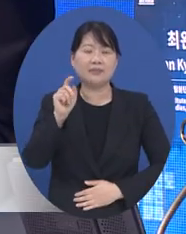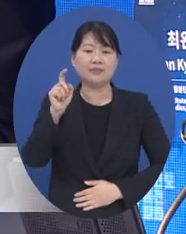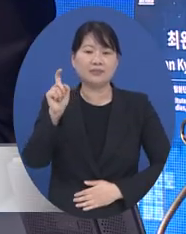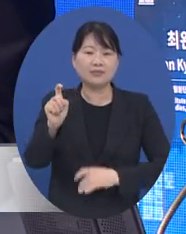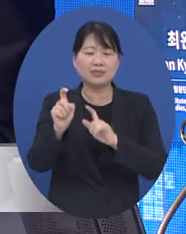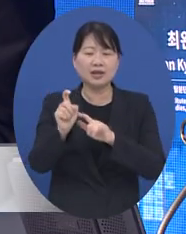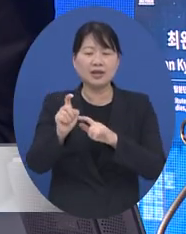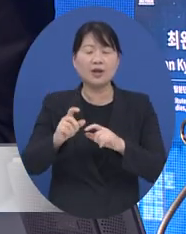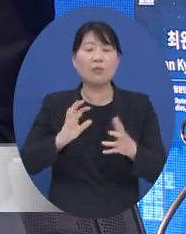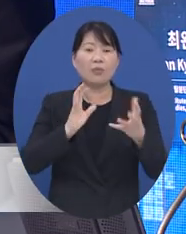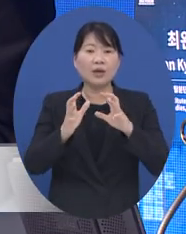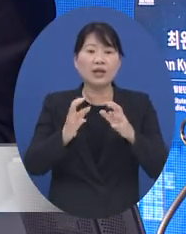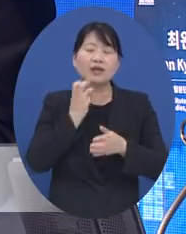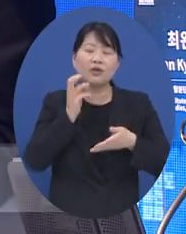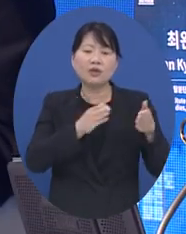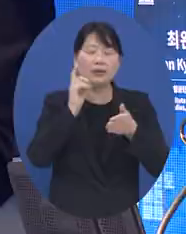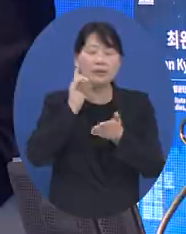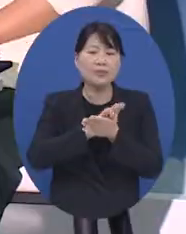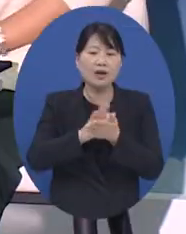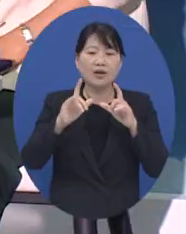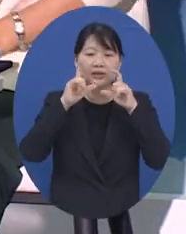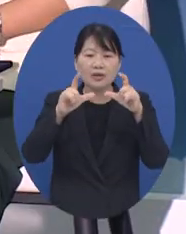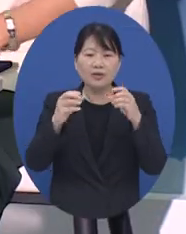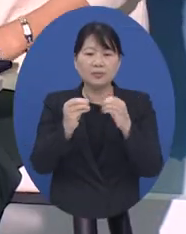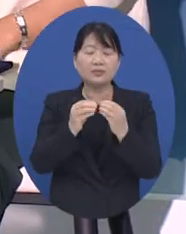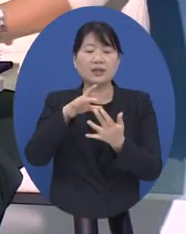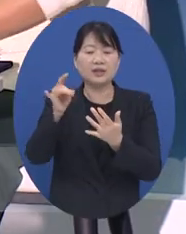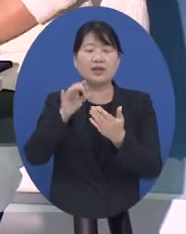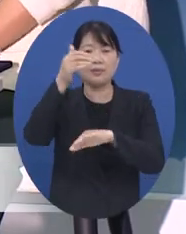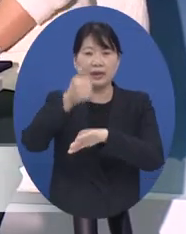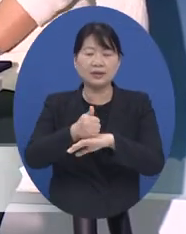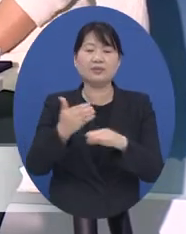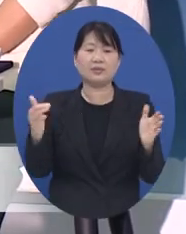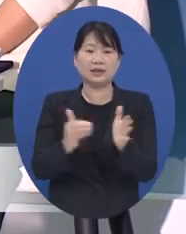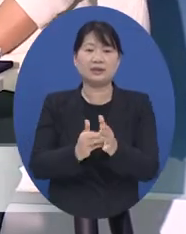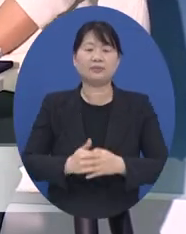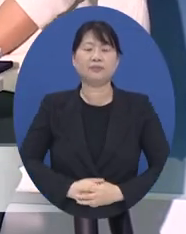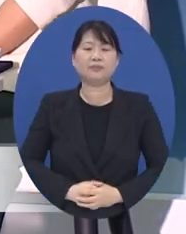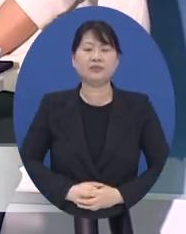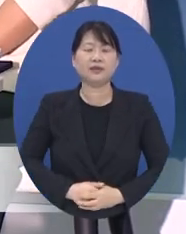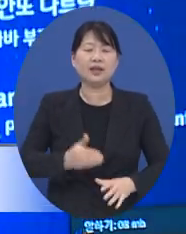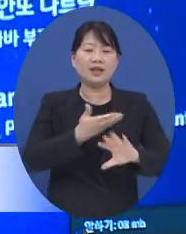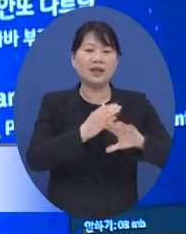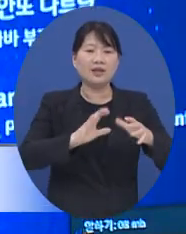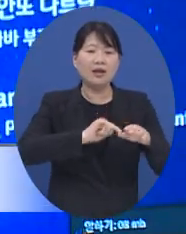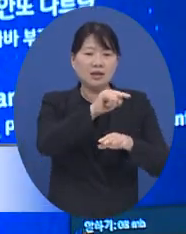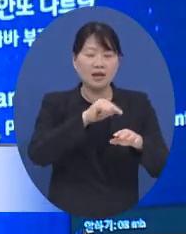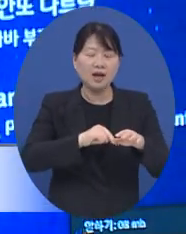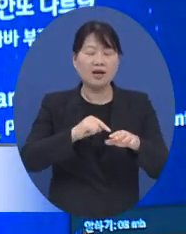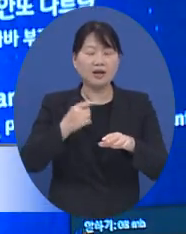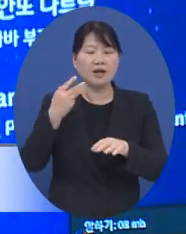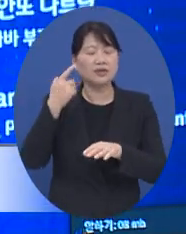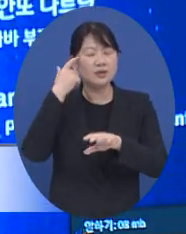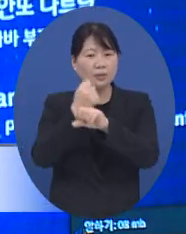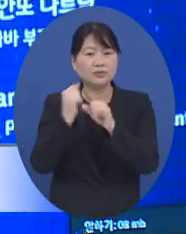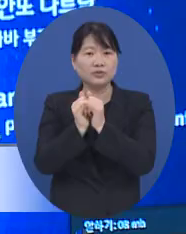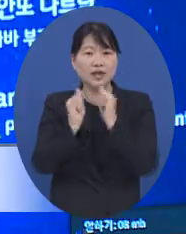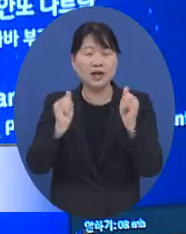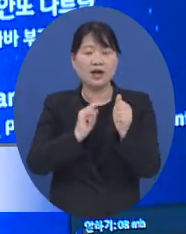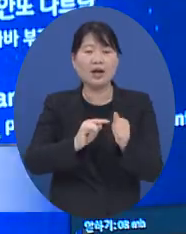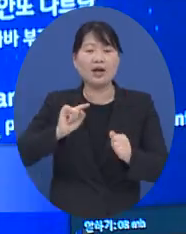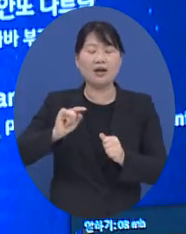평화선언문 채택을 끝으로 막을 내렸습니다. 이번 포럼에는 국내외 석학과 전문가, 평화운동단체 등 100여